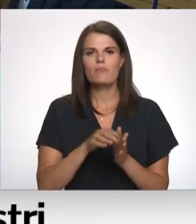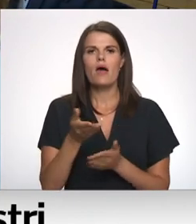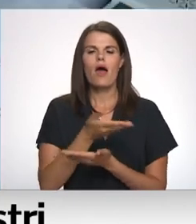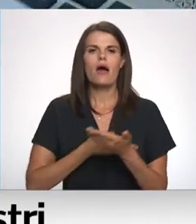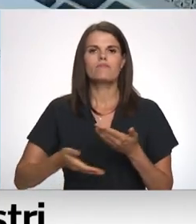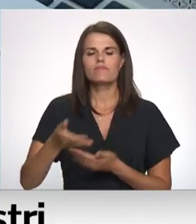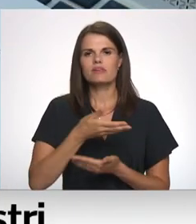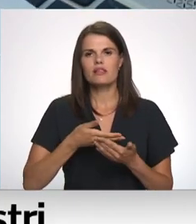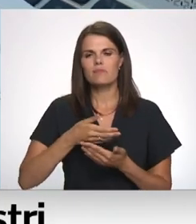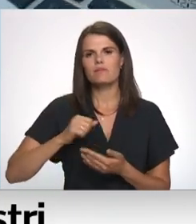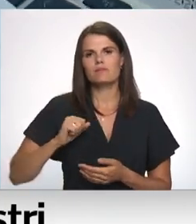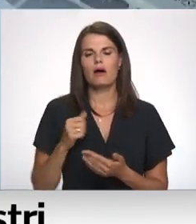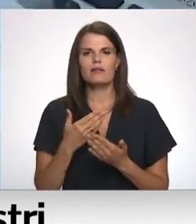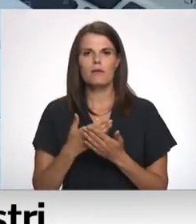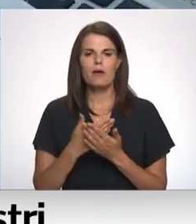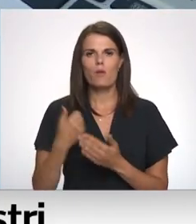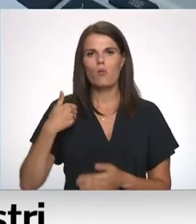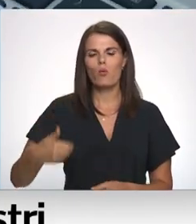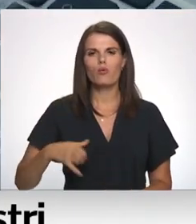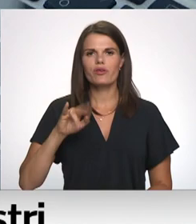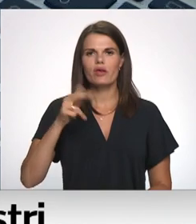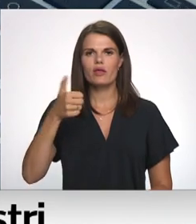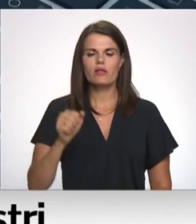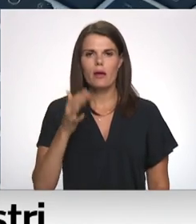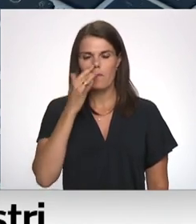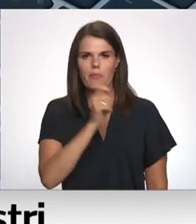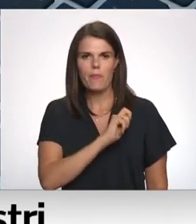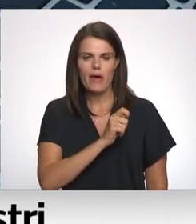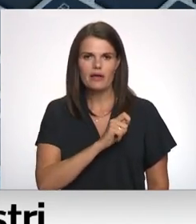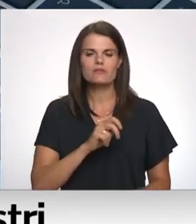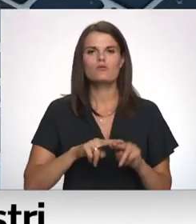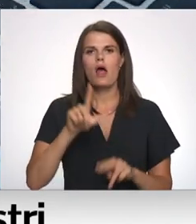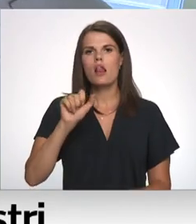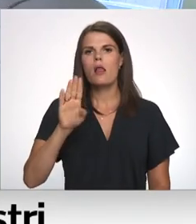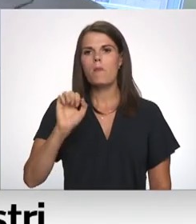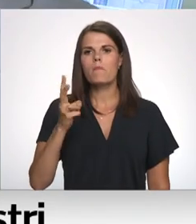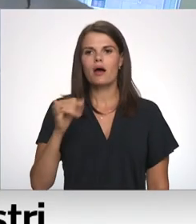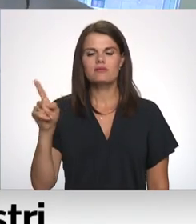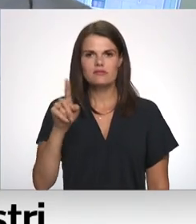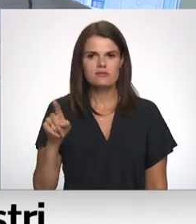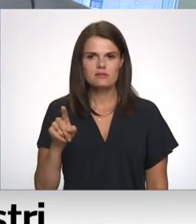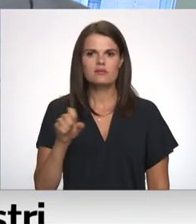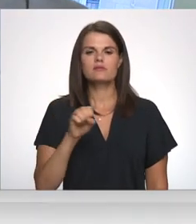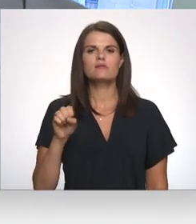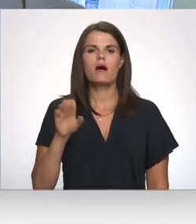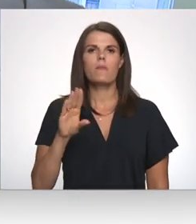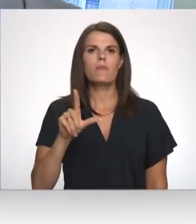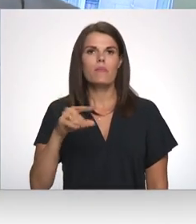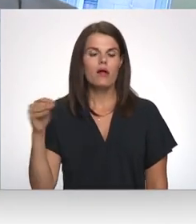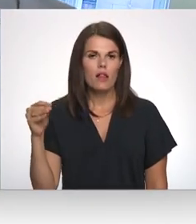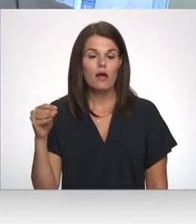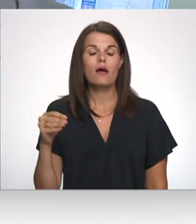partiju pārstāvji, piemēram Inga Bērziņa Kuldīgā, Mārtiņš Limanskis Zemgalē. Arī reģionāļiem ir